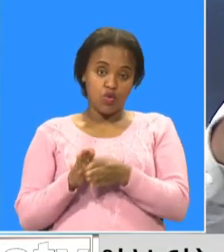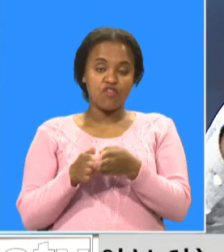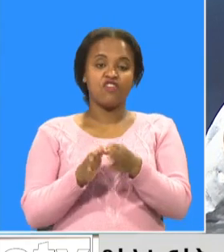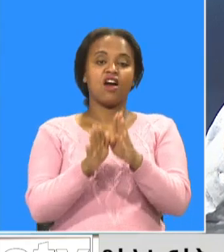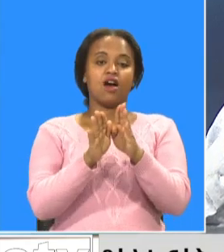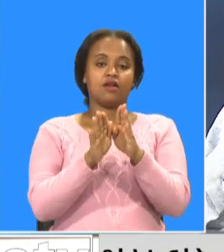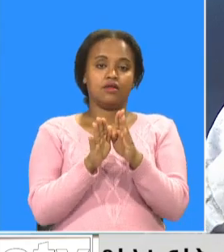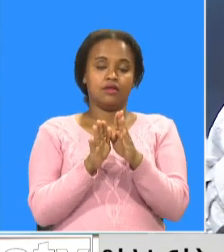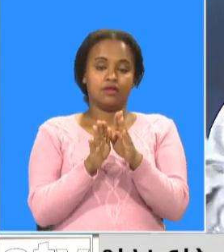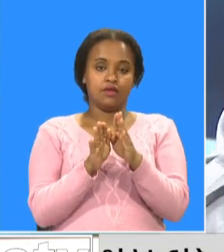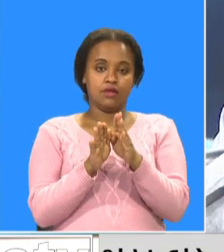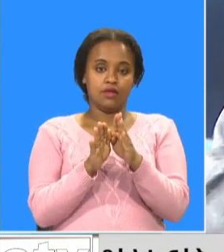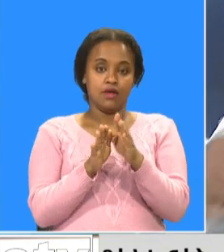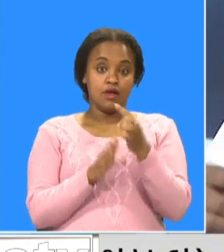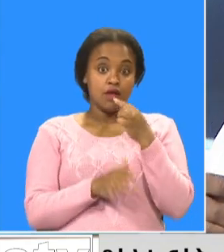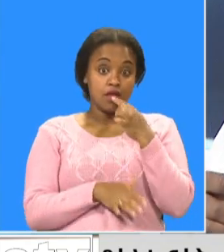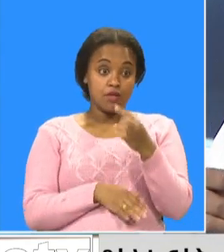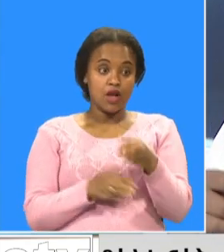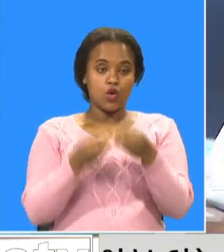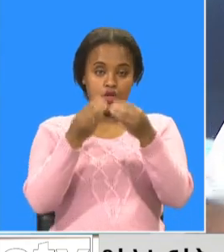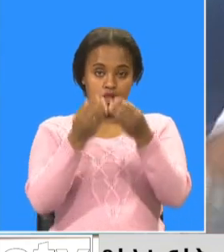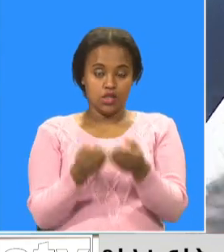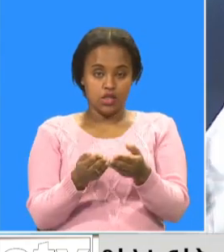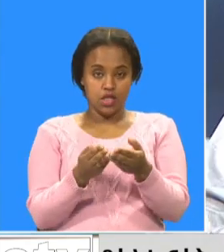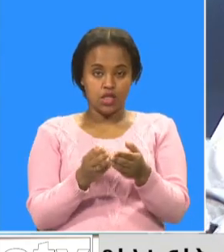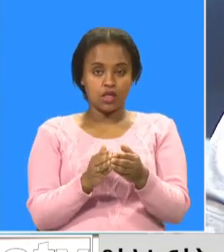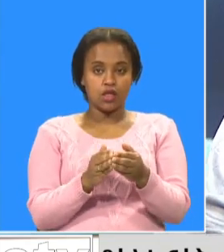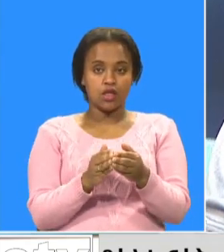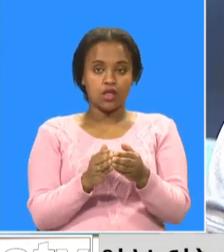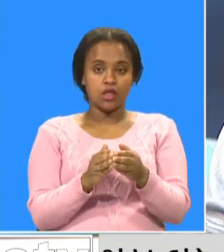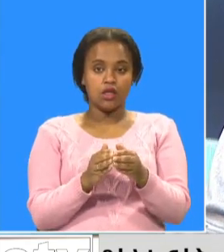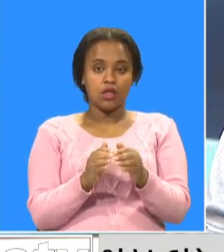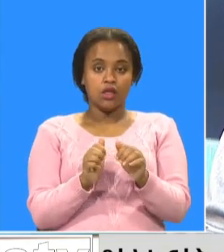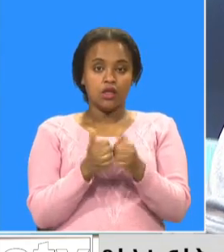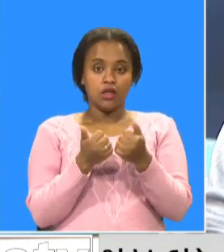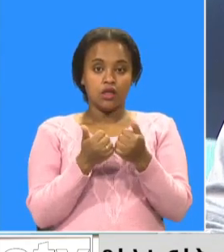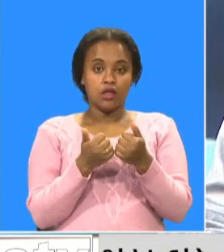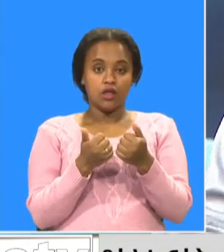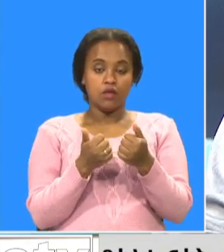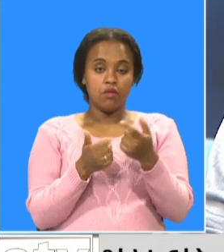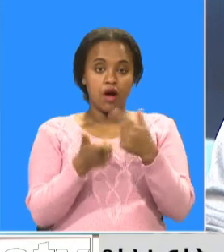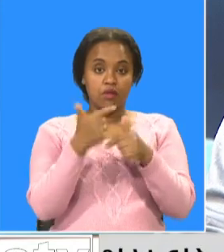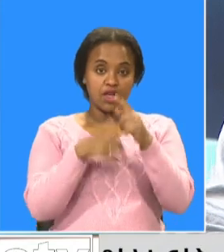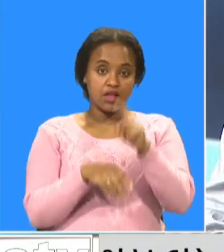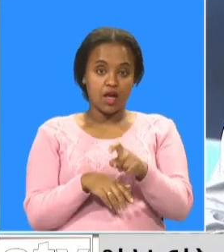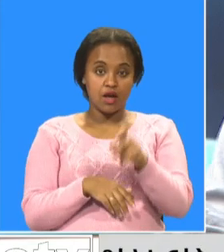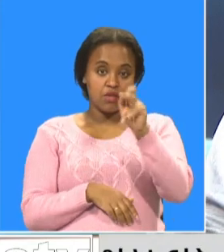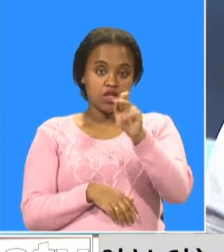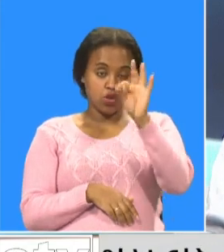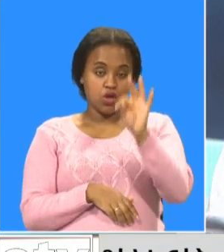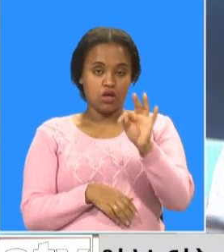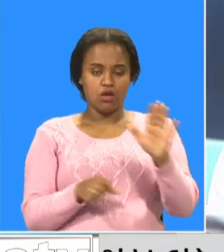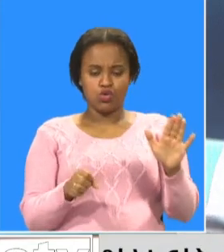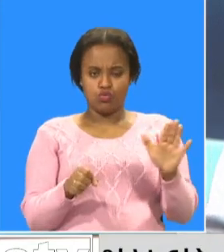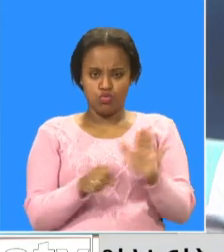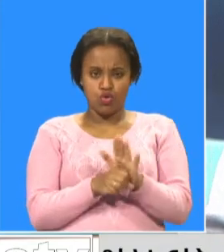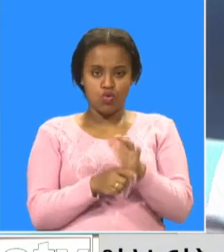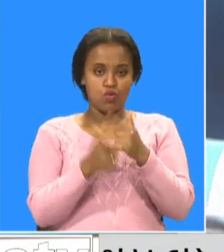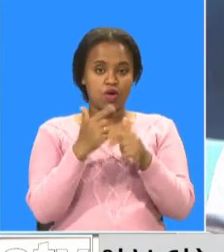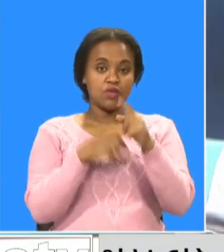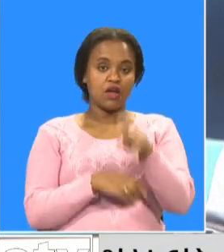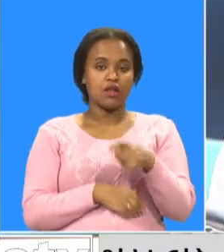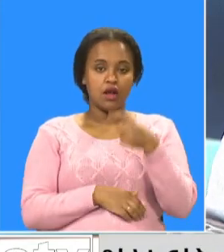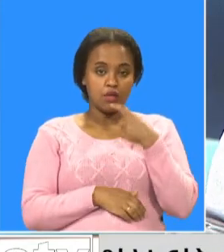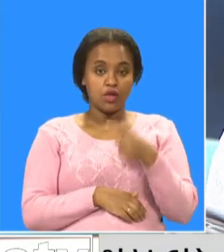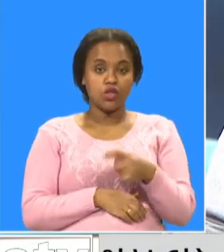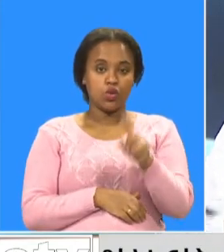ፍቃድ የሚለውን ሲሰጥ እንደብዝ ሪቪው አድርጎ አይደለም። ማምጣት ያለባቸው ዳታዎች በሙሉ ማምጣት አለባቸው ብሎ